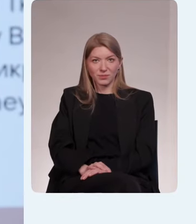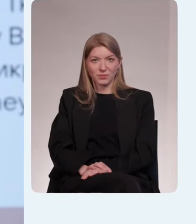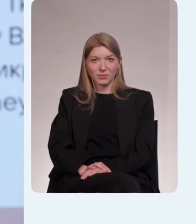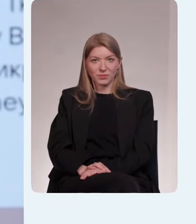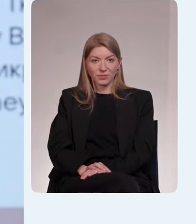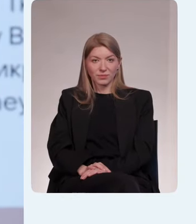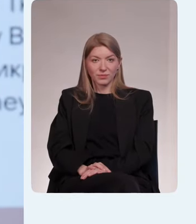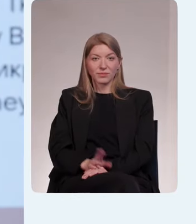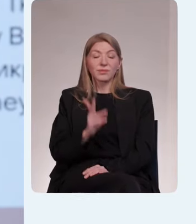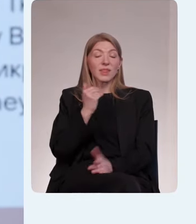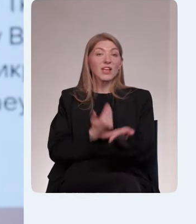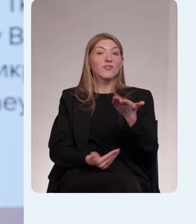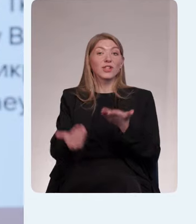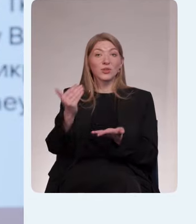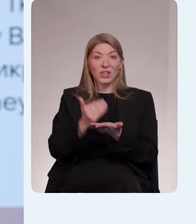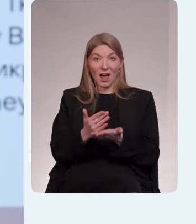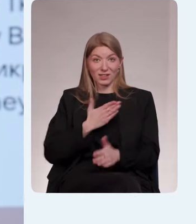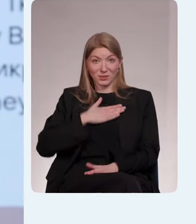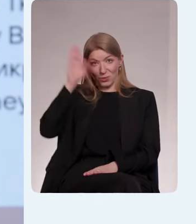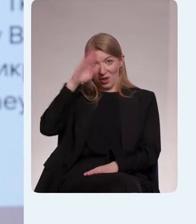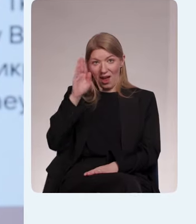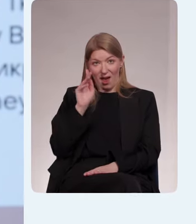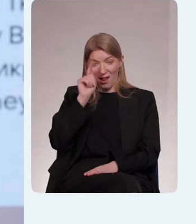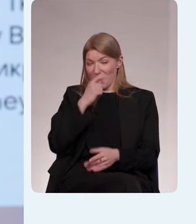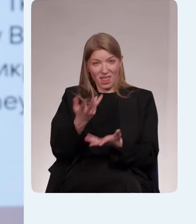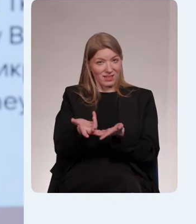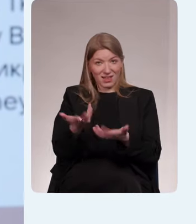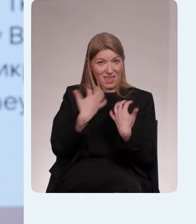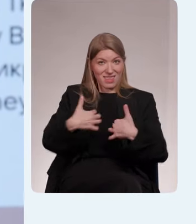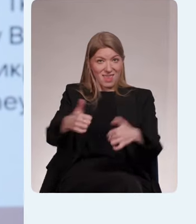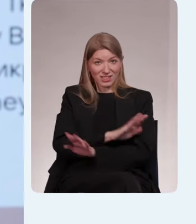Да, в итоге мой лимонад не забрали. Да, все хорошо с ним.